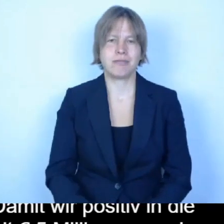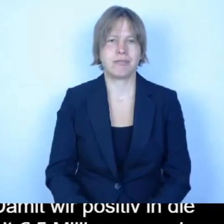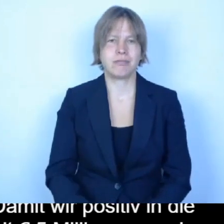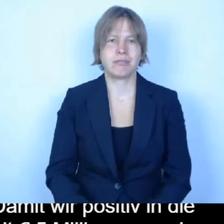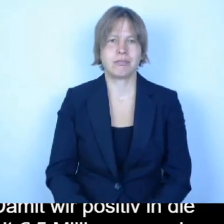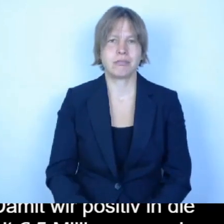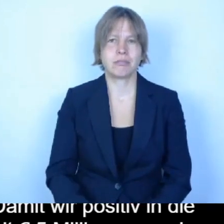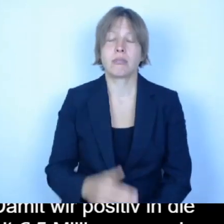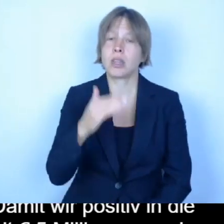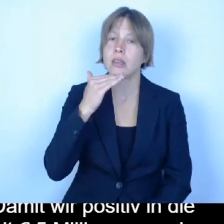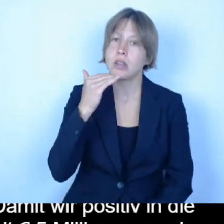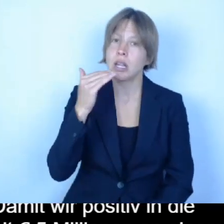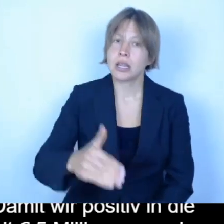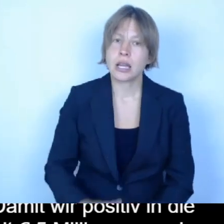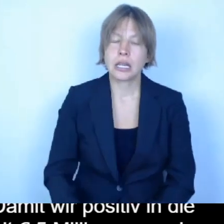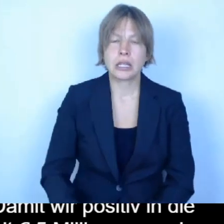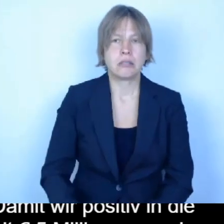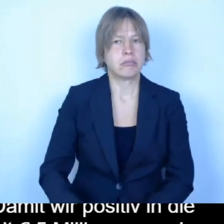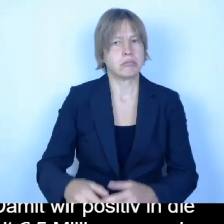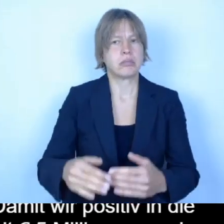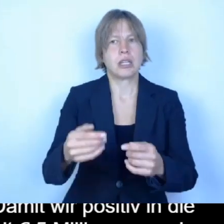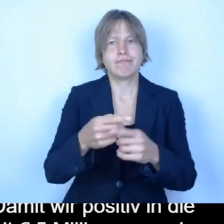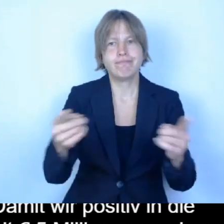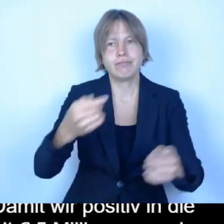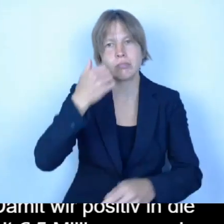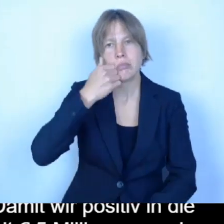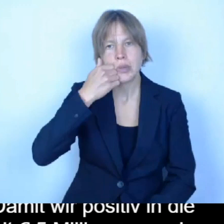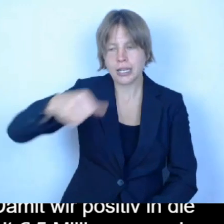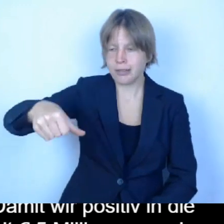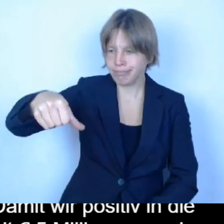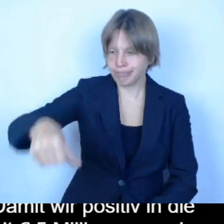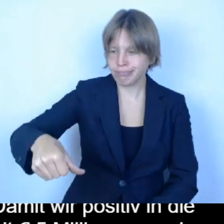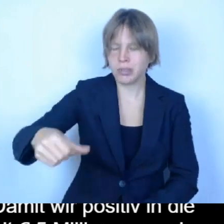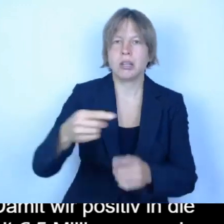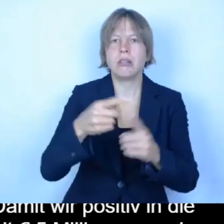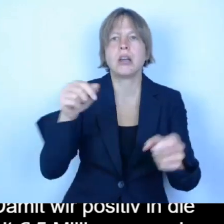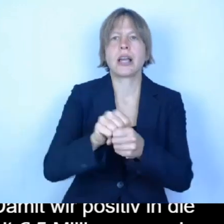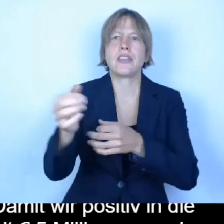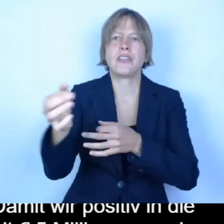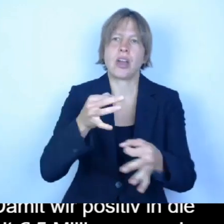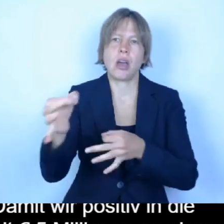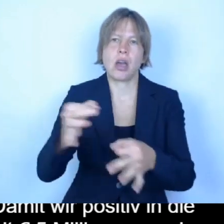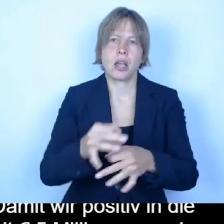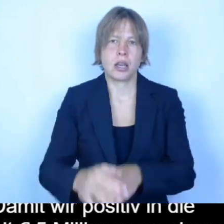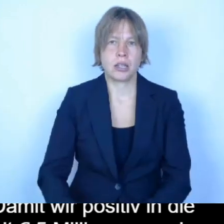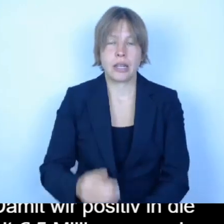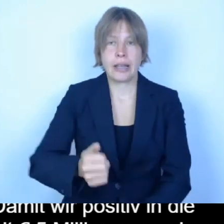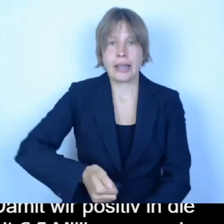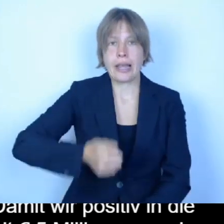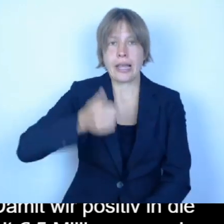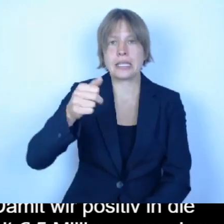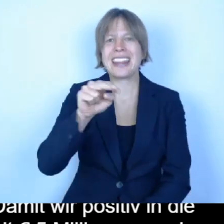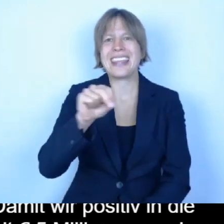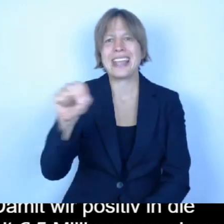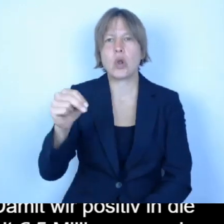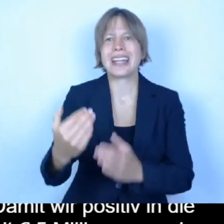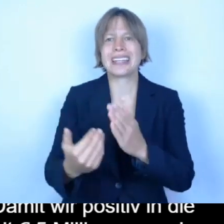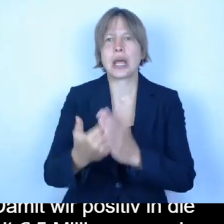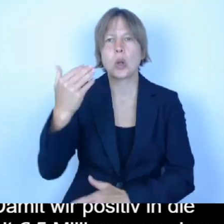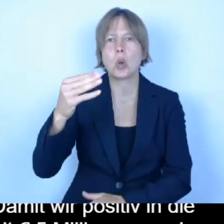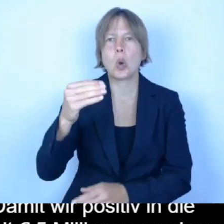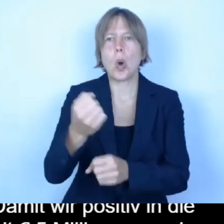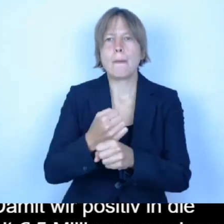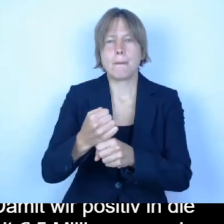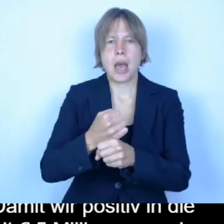sofern nicht bekannt. Es beginnt Nikolaus Neumeier vom Bayerischen Rundfunk. Genau, Vorstellung war jetzt schon. Frage an